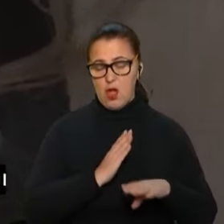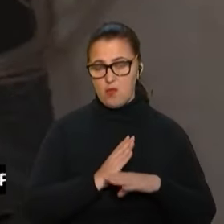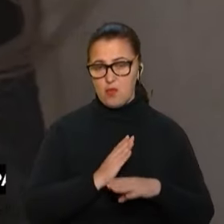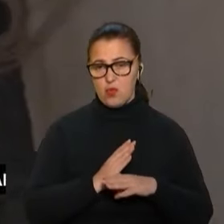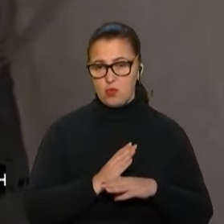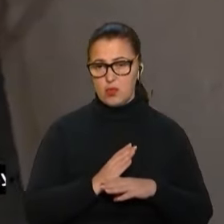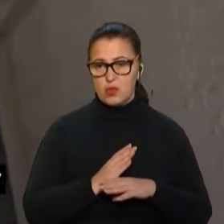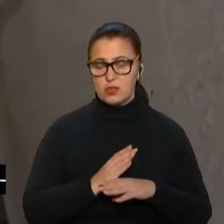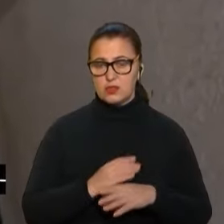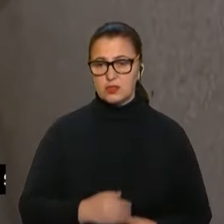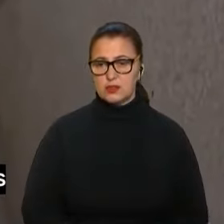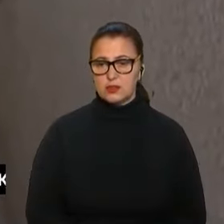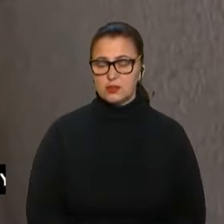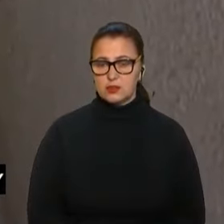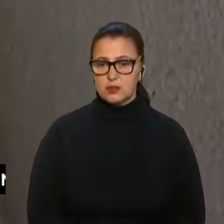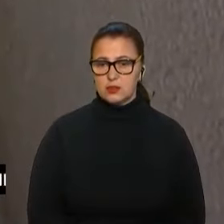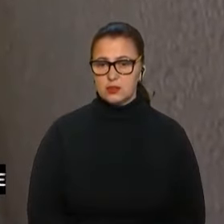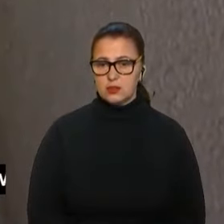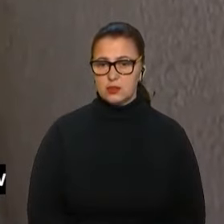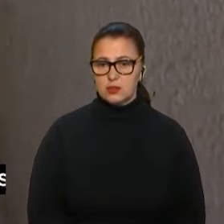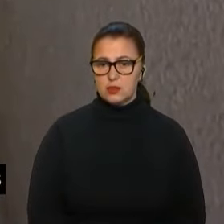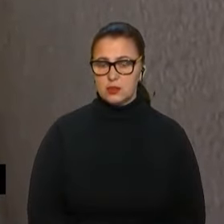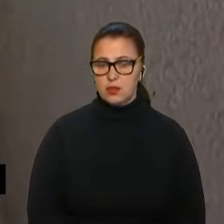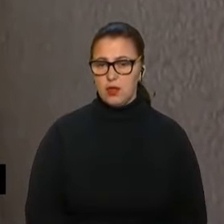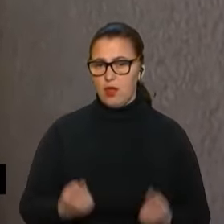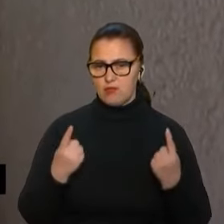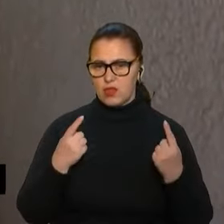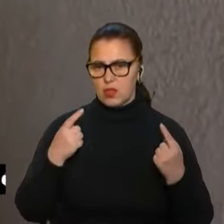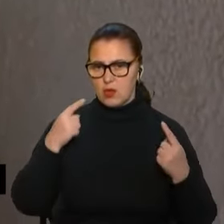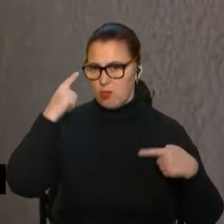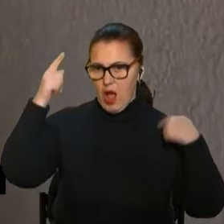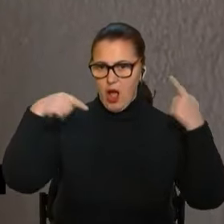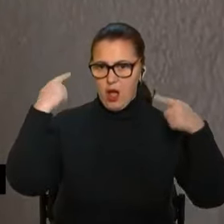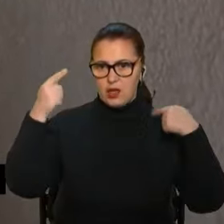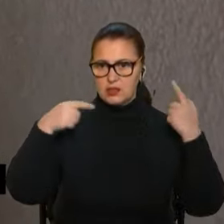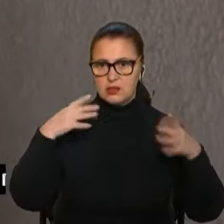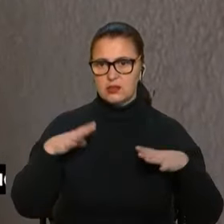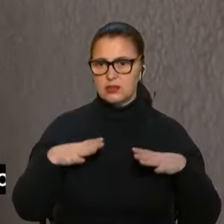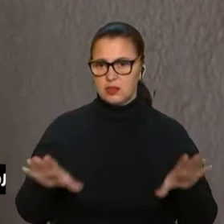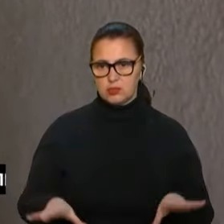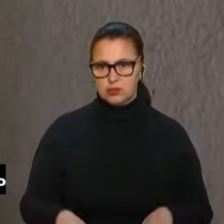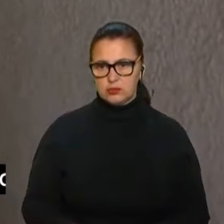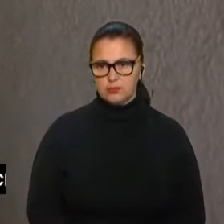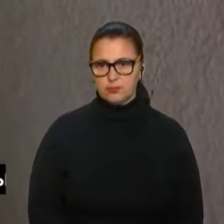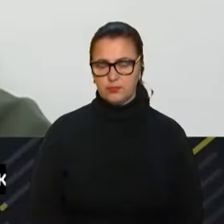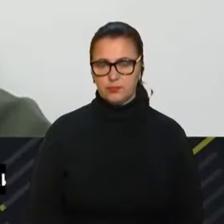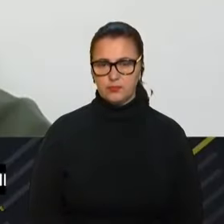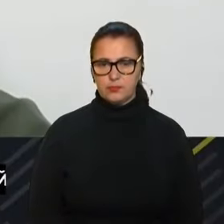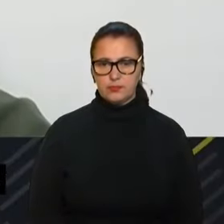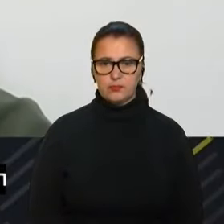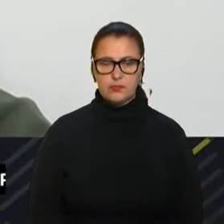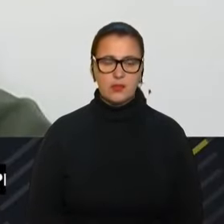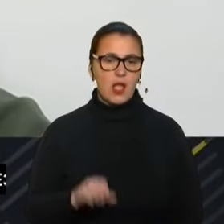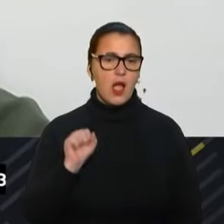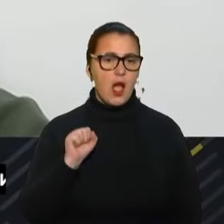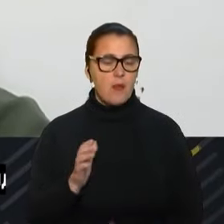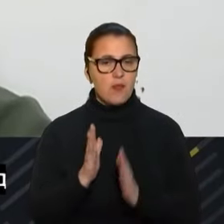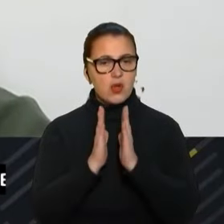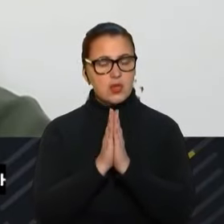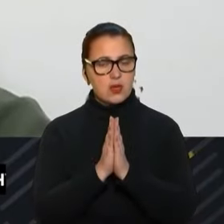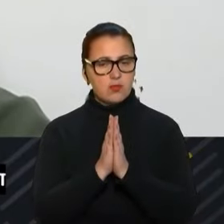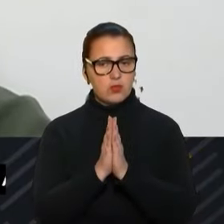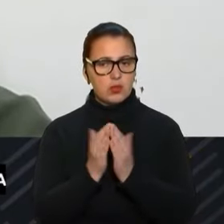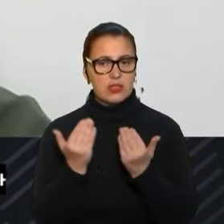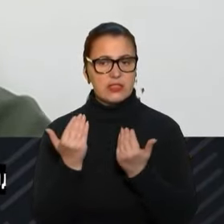нападением, совсем справились. Большой паники не было. Ну, надо было подумать. Сурене, а можна було б вас попросити